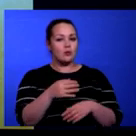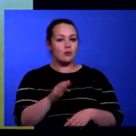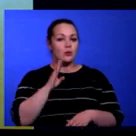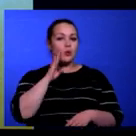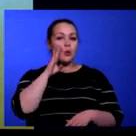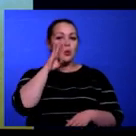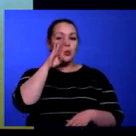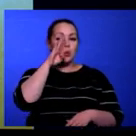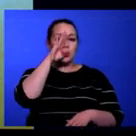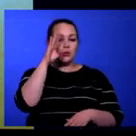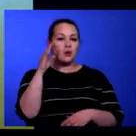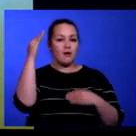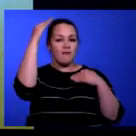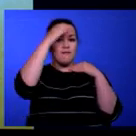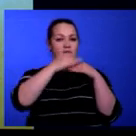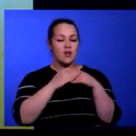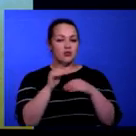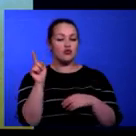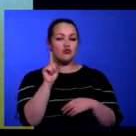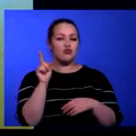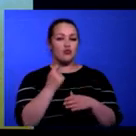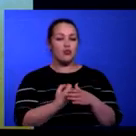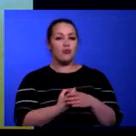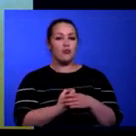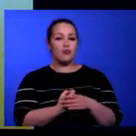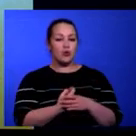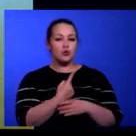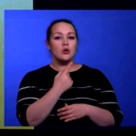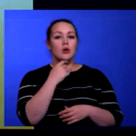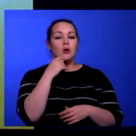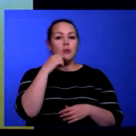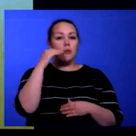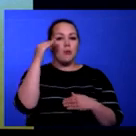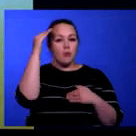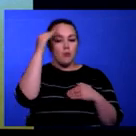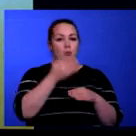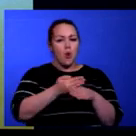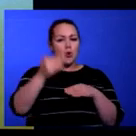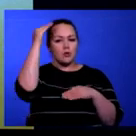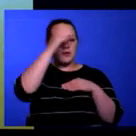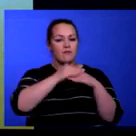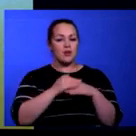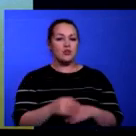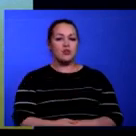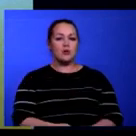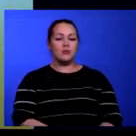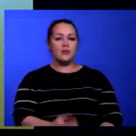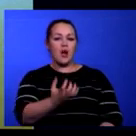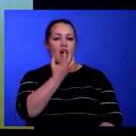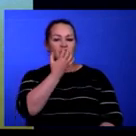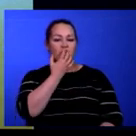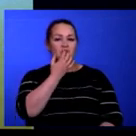правильно вечер что мы получили поздний вечер горячий завтрак